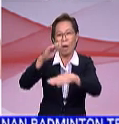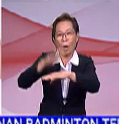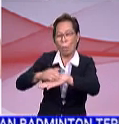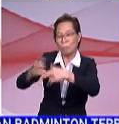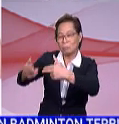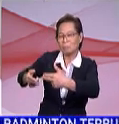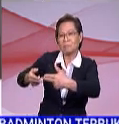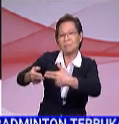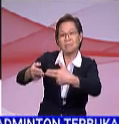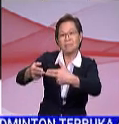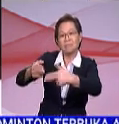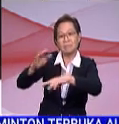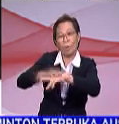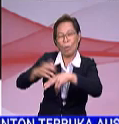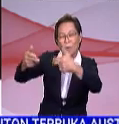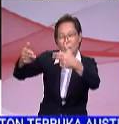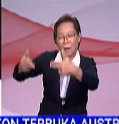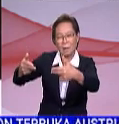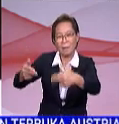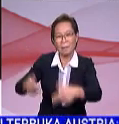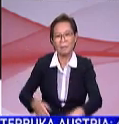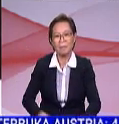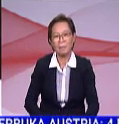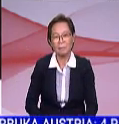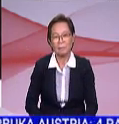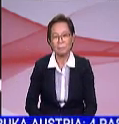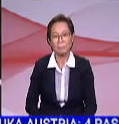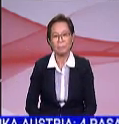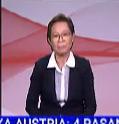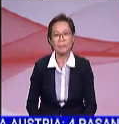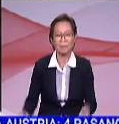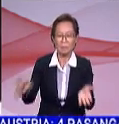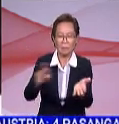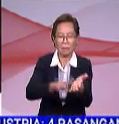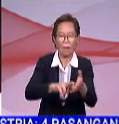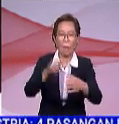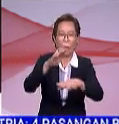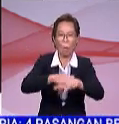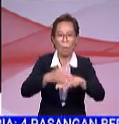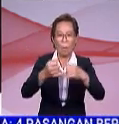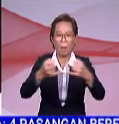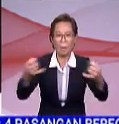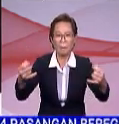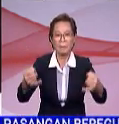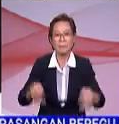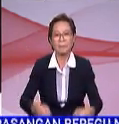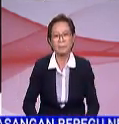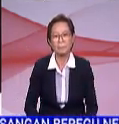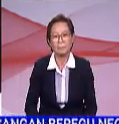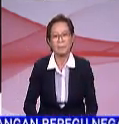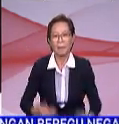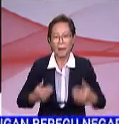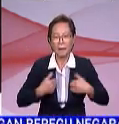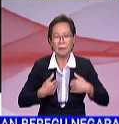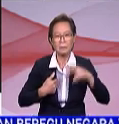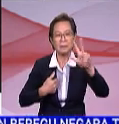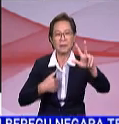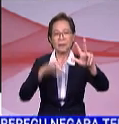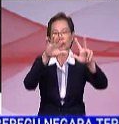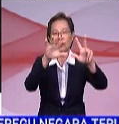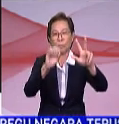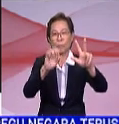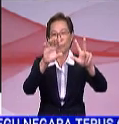dalam talian. Telah dibukakan pendaftaran secara online. Jadi ada